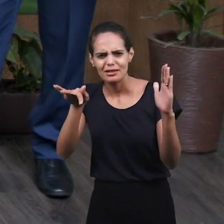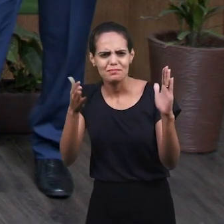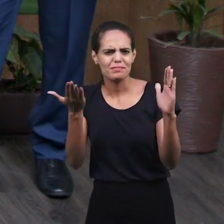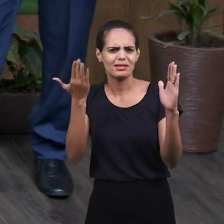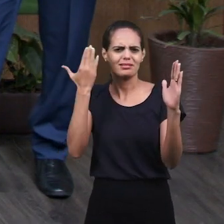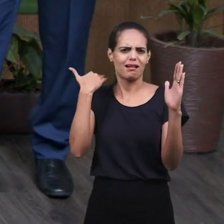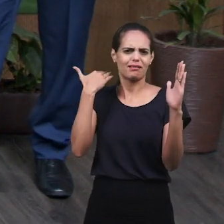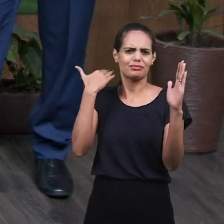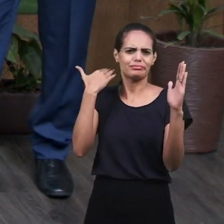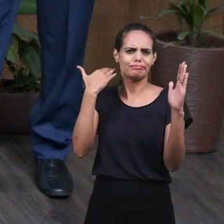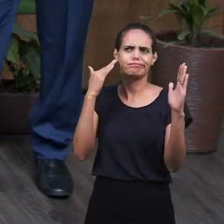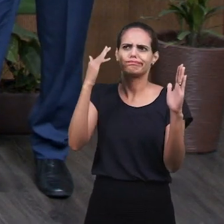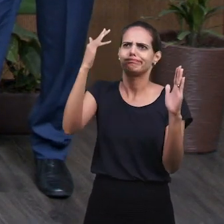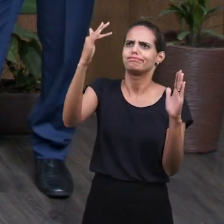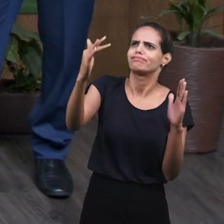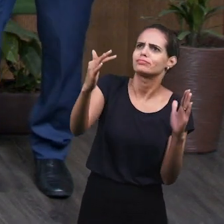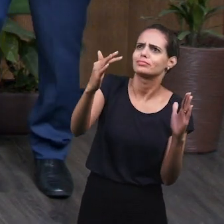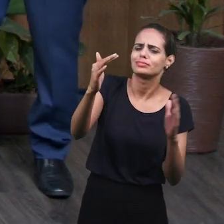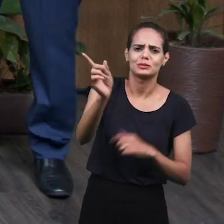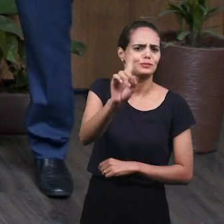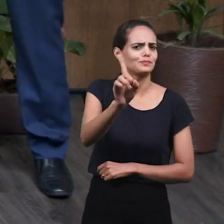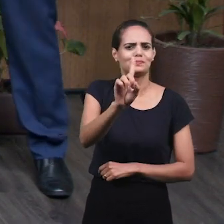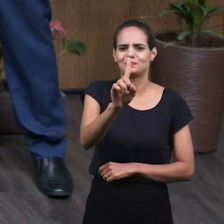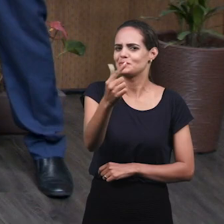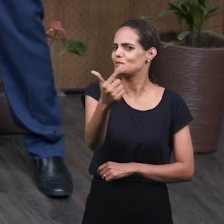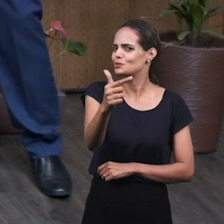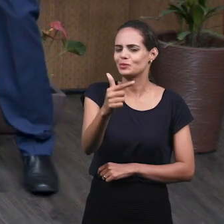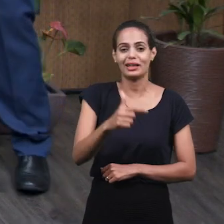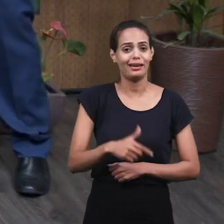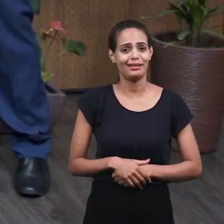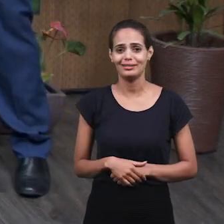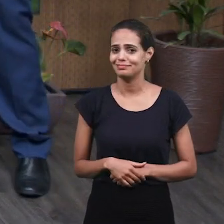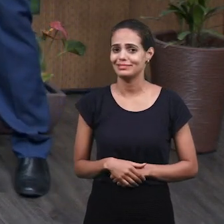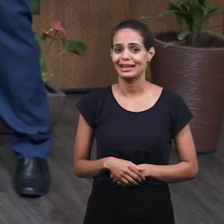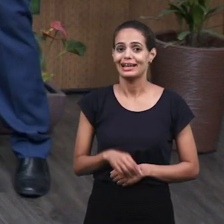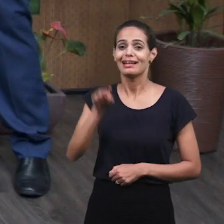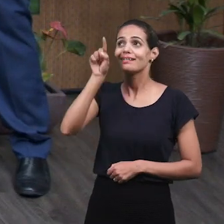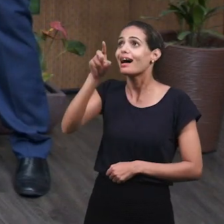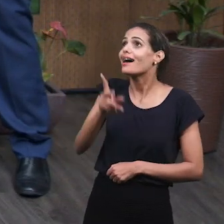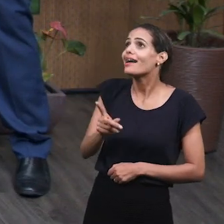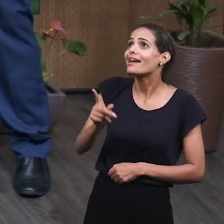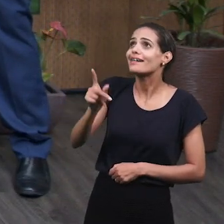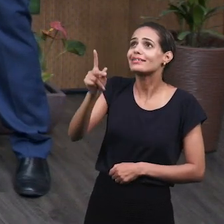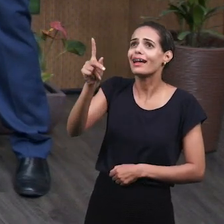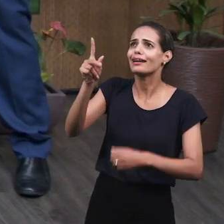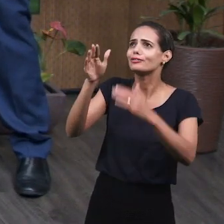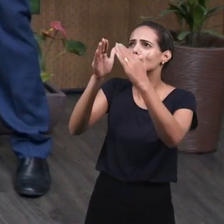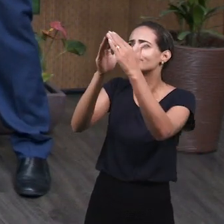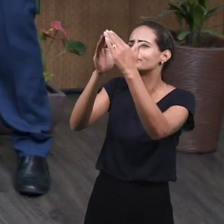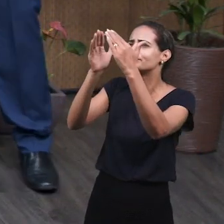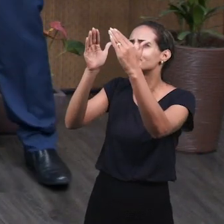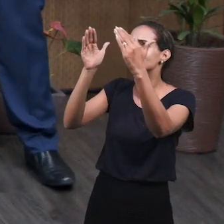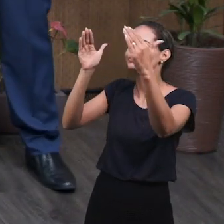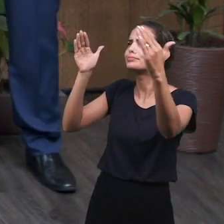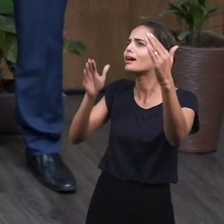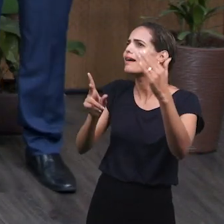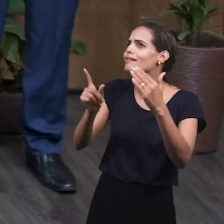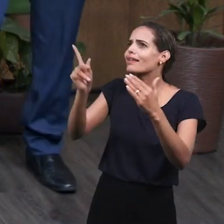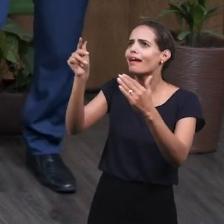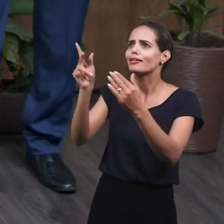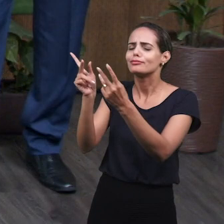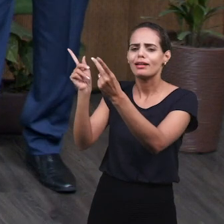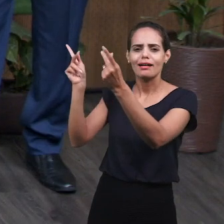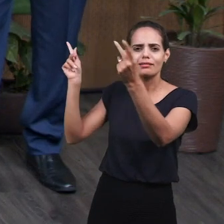de souligner. Dans ce début absolu, lié donc à l'éternité de